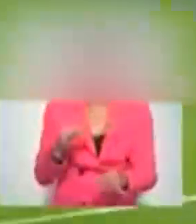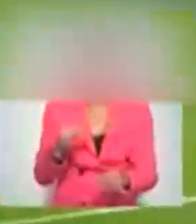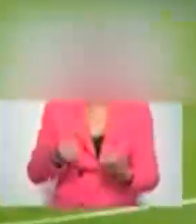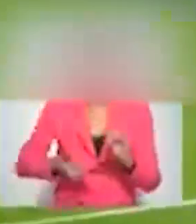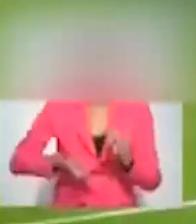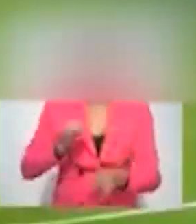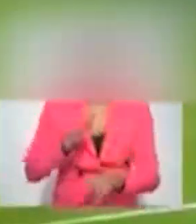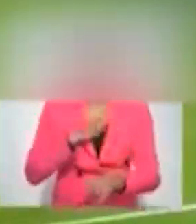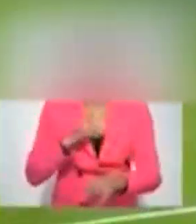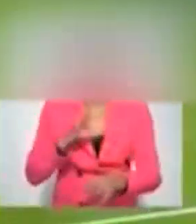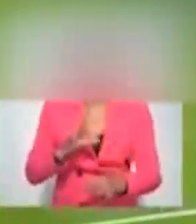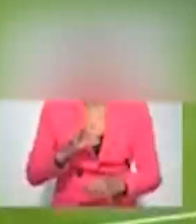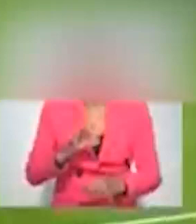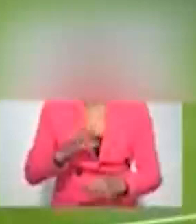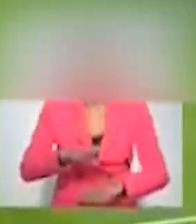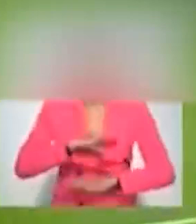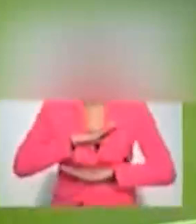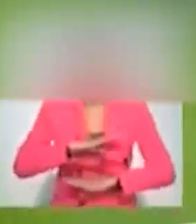воротам.